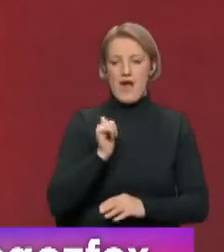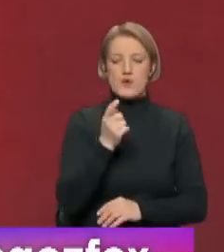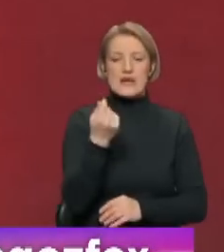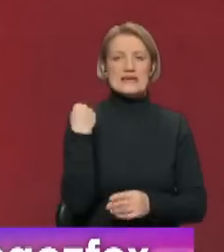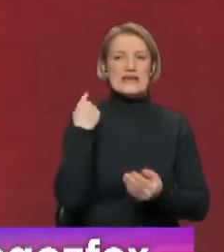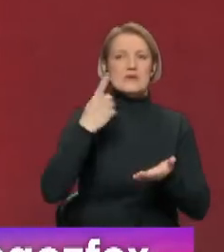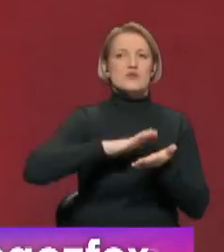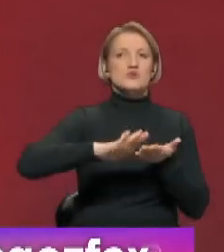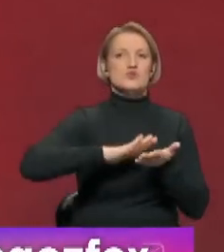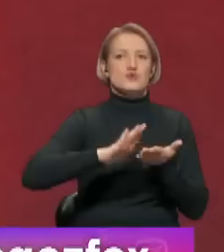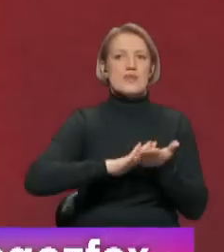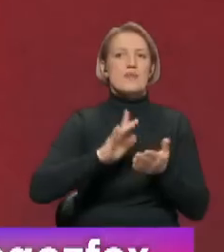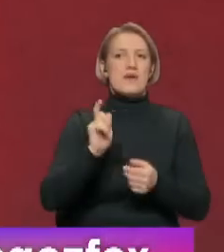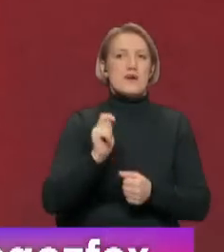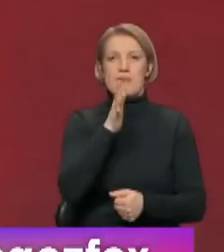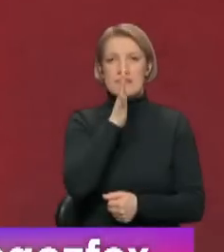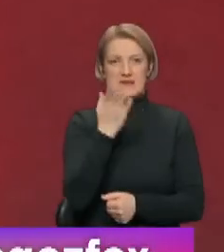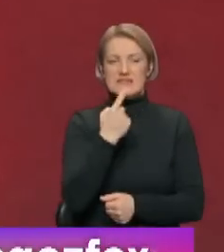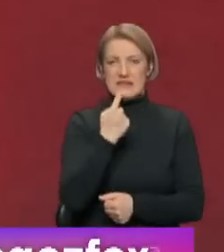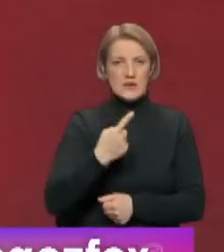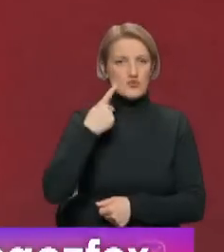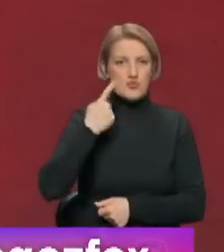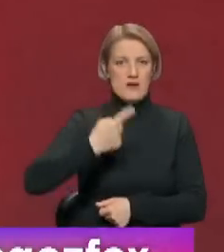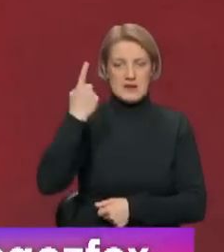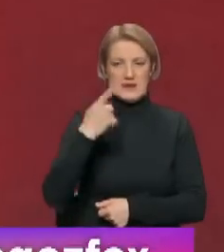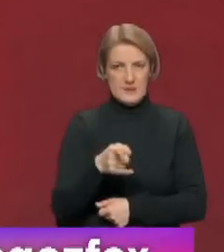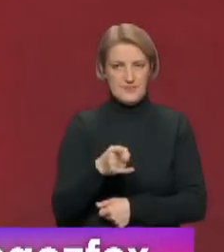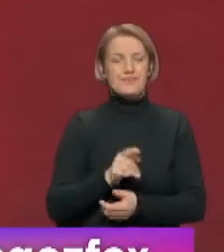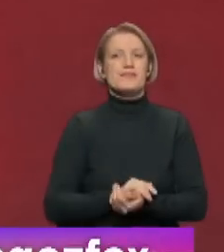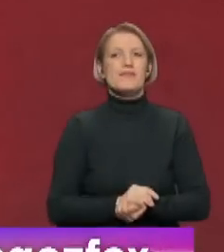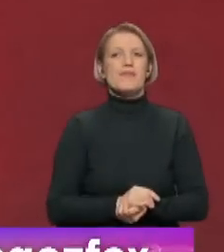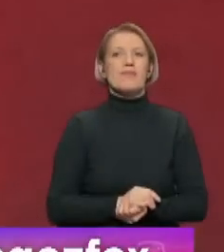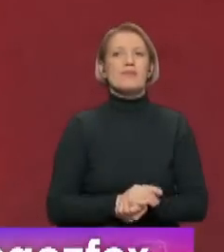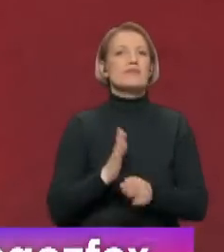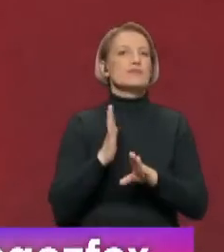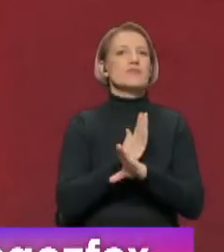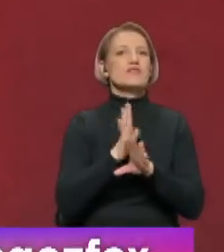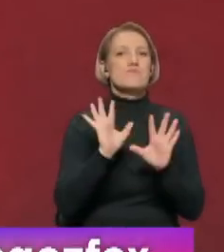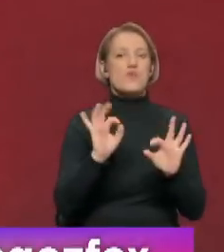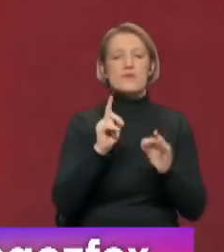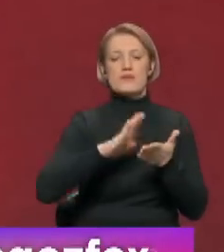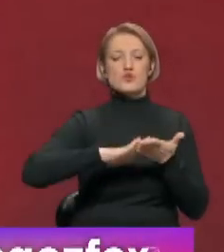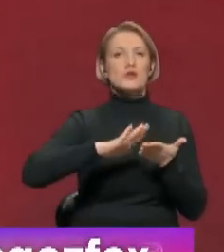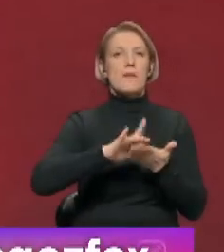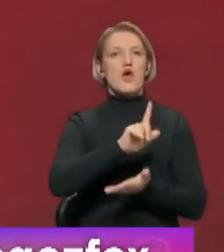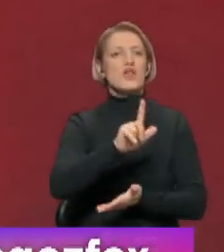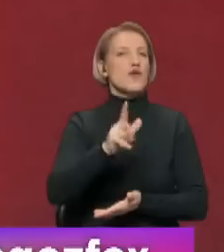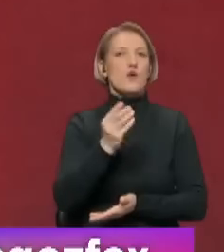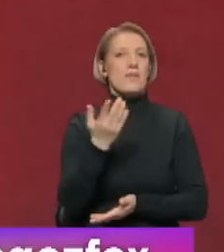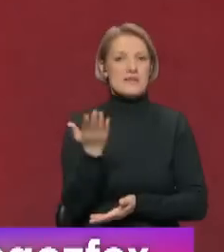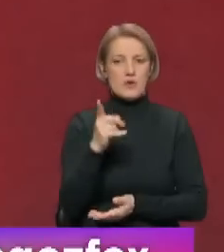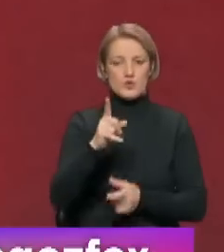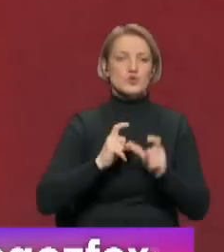ücrette yeni bir düzenleme de yapabiliriz dedi Cumhurbaşkanı bu sözünde altını çizmek gerekiyor Neden böyle bir düzenlemeye ihtiyaç olabilir